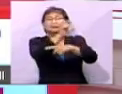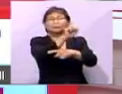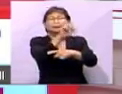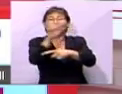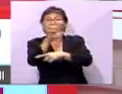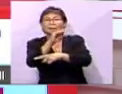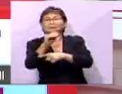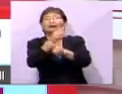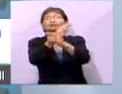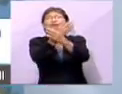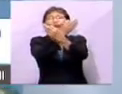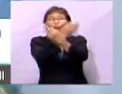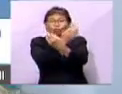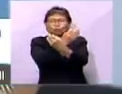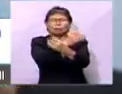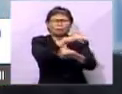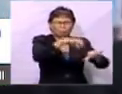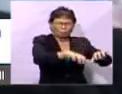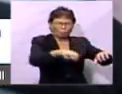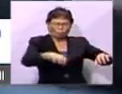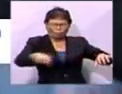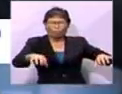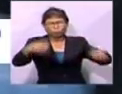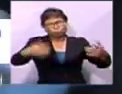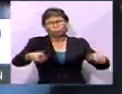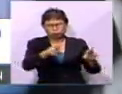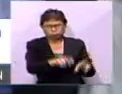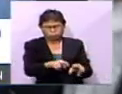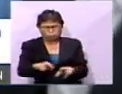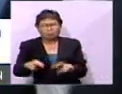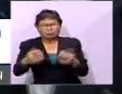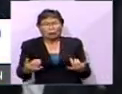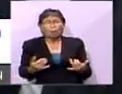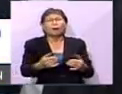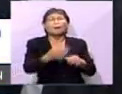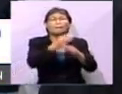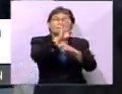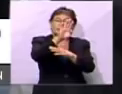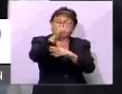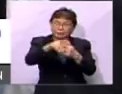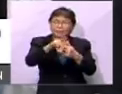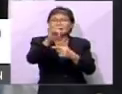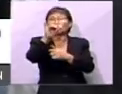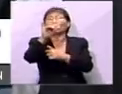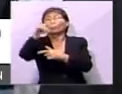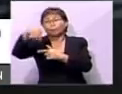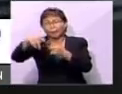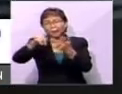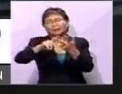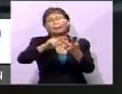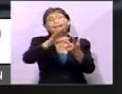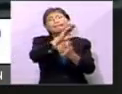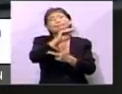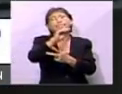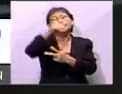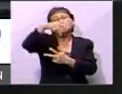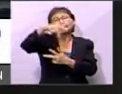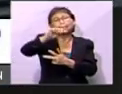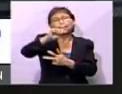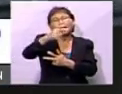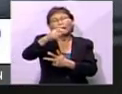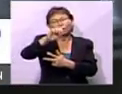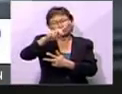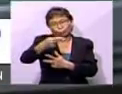Kluang. Beberapa kawasan juga kini dalam perancangan antaranya di Batu Pahat, Yong Peng dan Paguh.